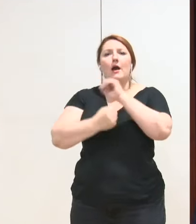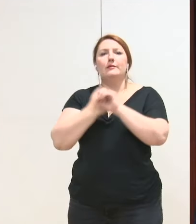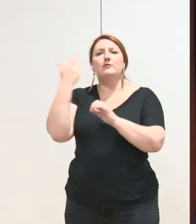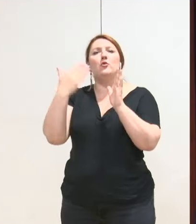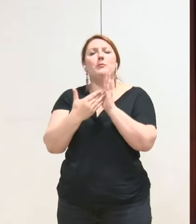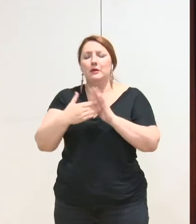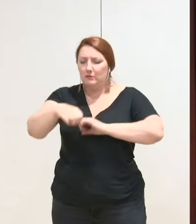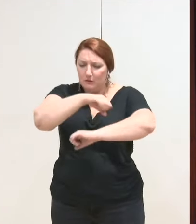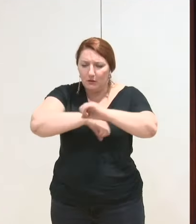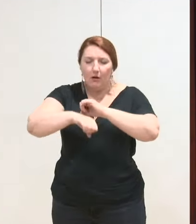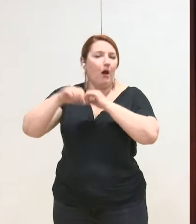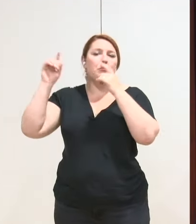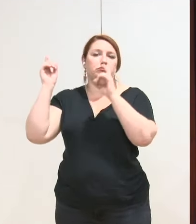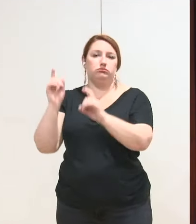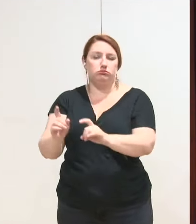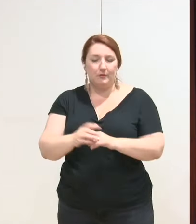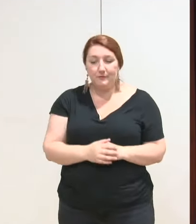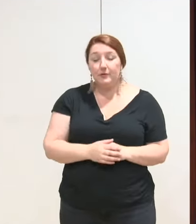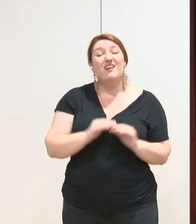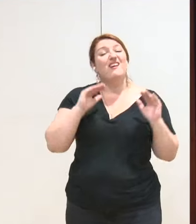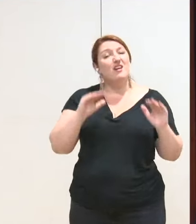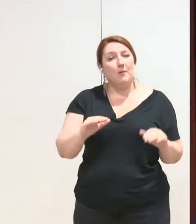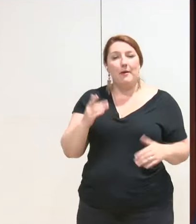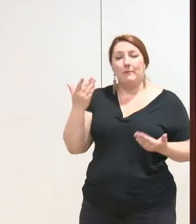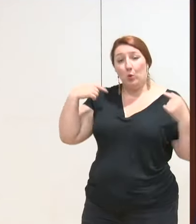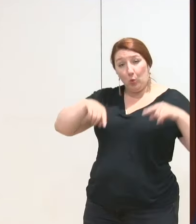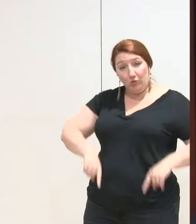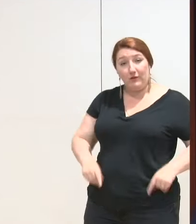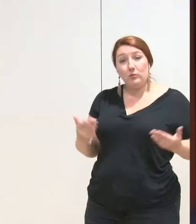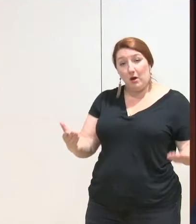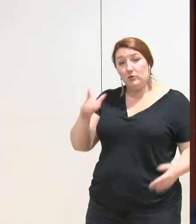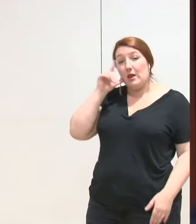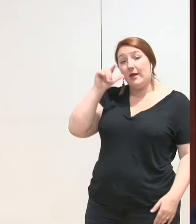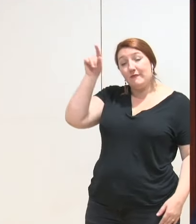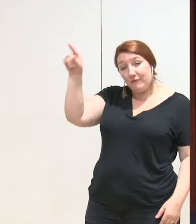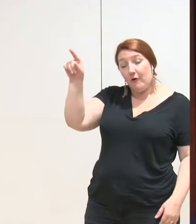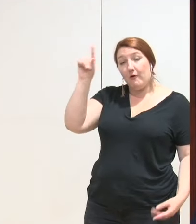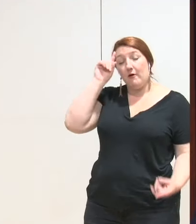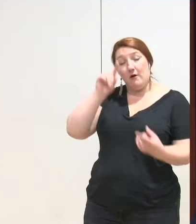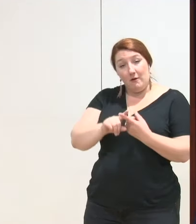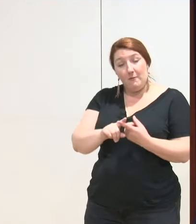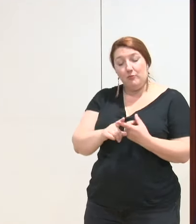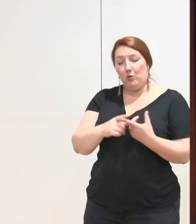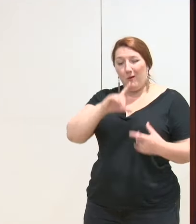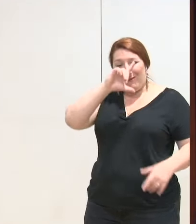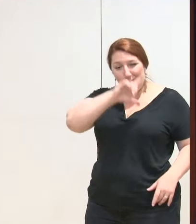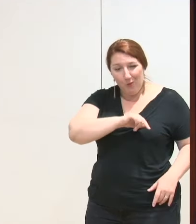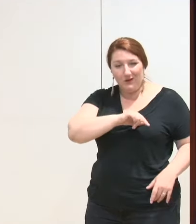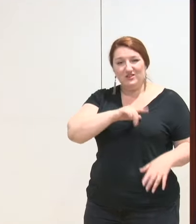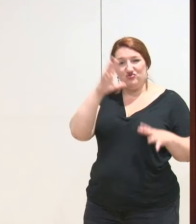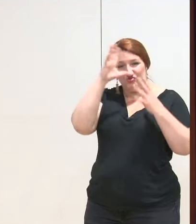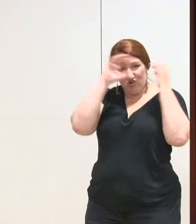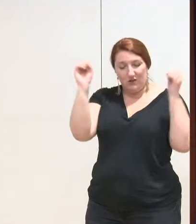même les efforts qui sont faits par le gouvernement actuel pour renforcer les effectifs de police et de gendarmerie ça n'est certes pas